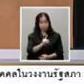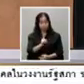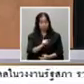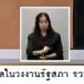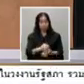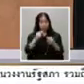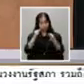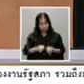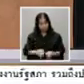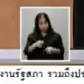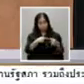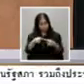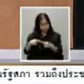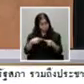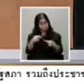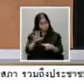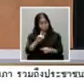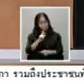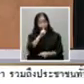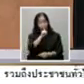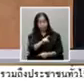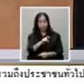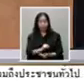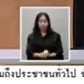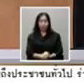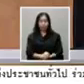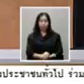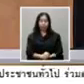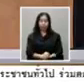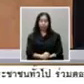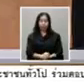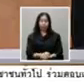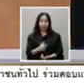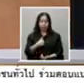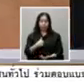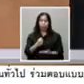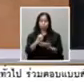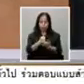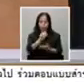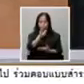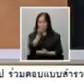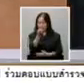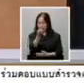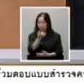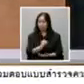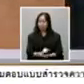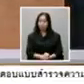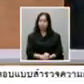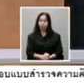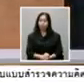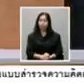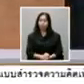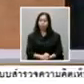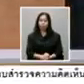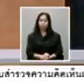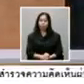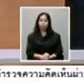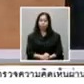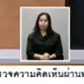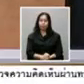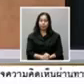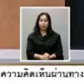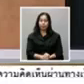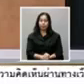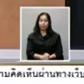ใจว่าท่านจะอภิปรายต่อไหมครับ ครับ ครับผมจะช่วยว่าให้ท่านเสรีอภิปรายต่อไหมผมขอนิดเดียวท่านท่านขอประท้วงท่านครับ เดี๋ยวก่อน